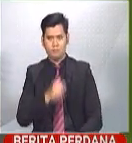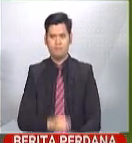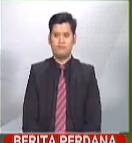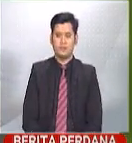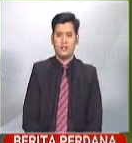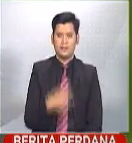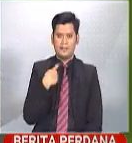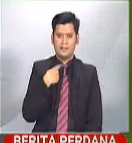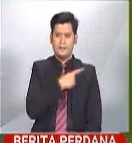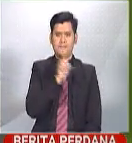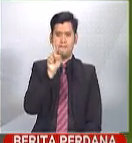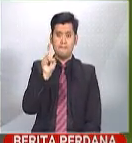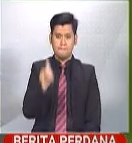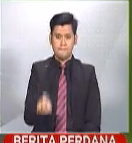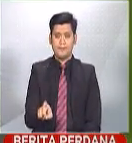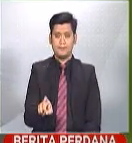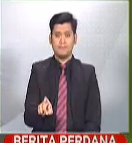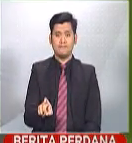Kita kena